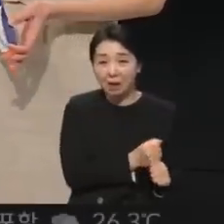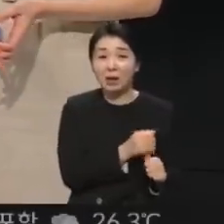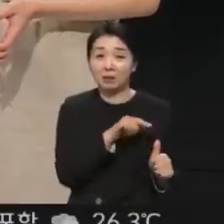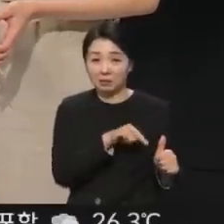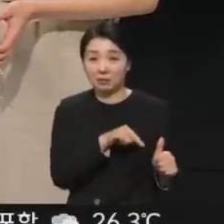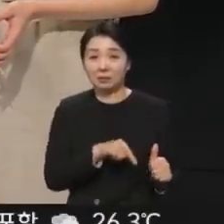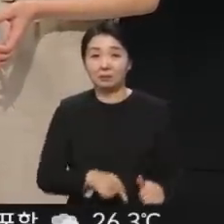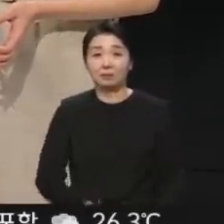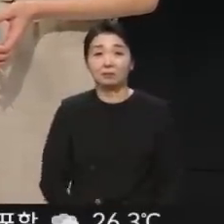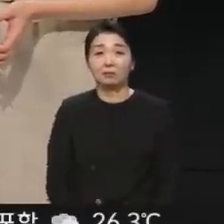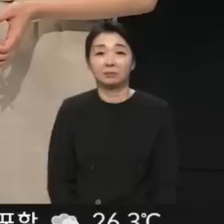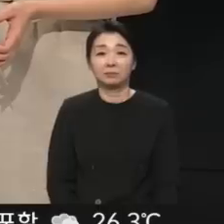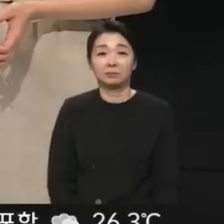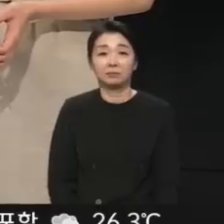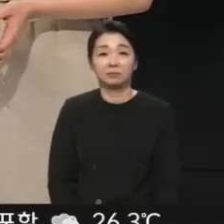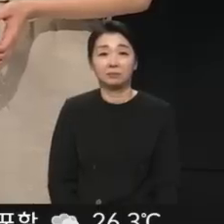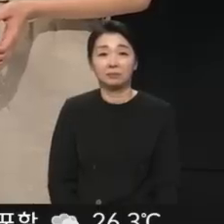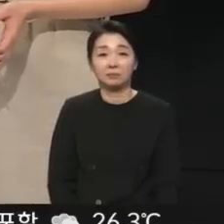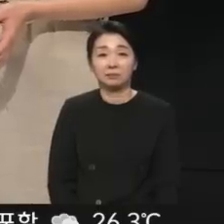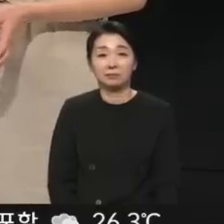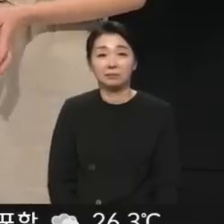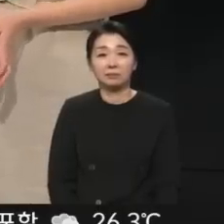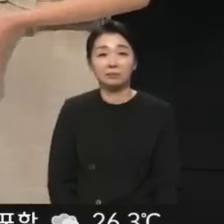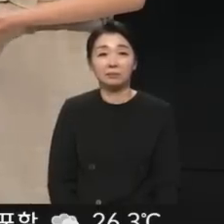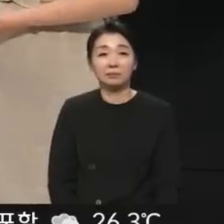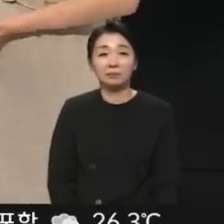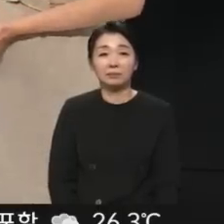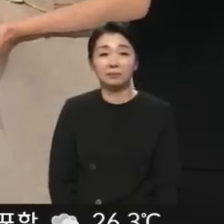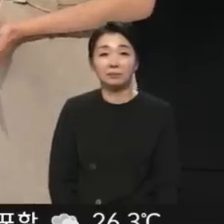남성을 이제 비행기 안으로 끌어들였다라는 그런 얘기를